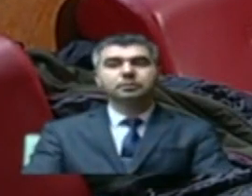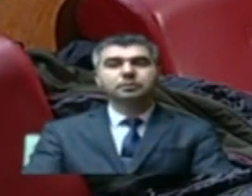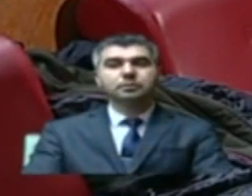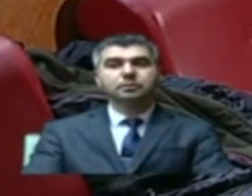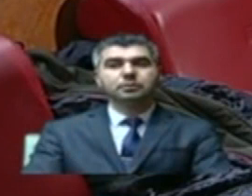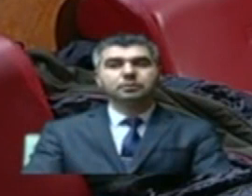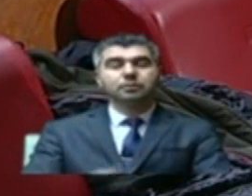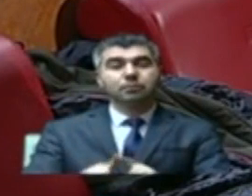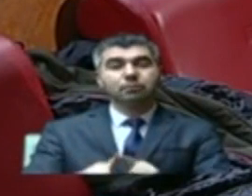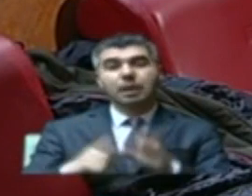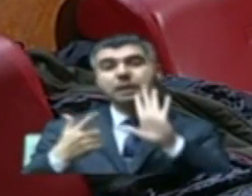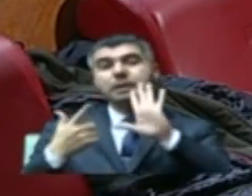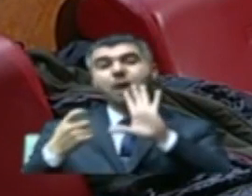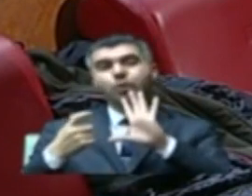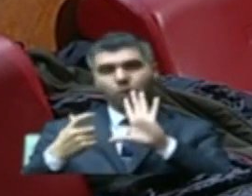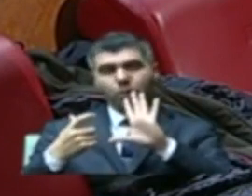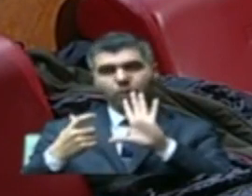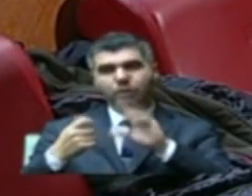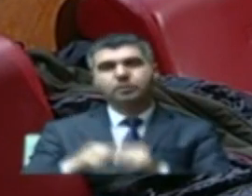اللي في عمرها 7 شهور